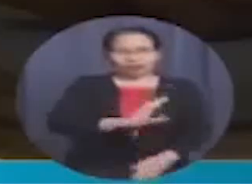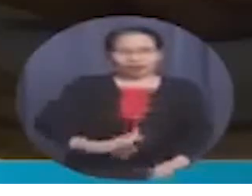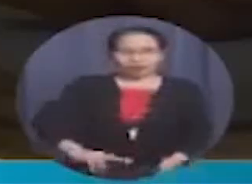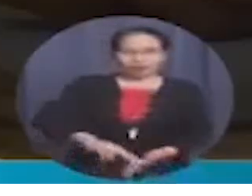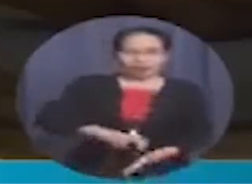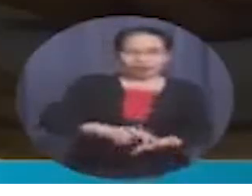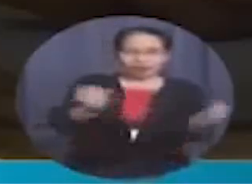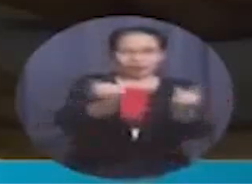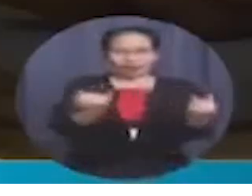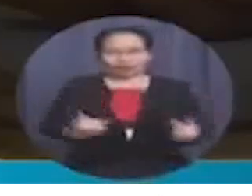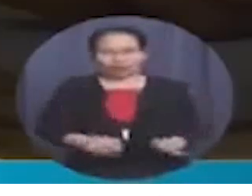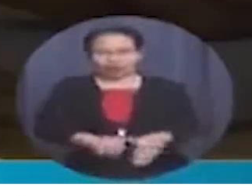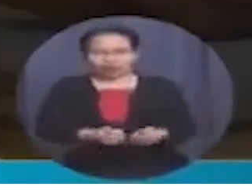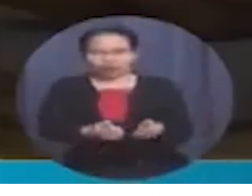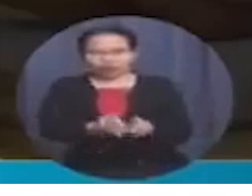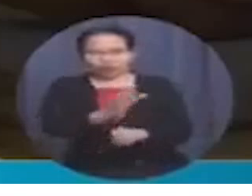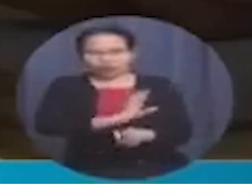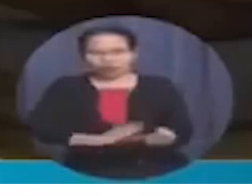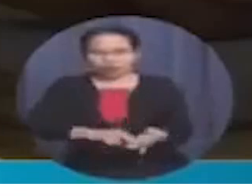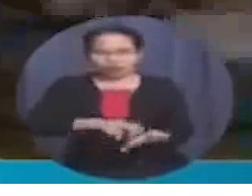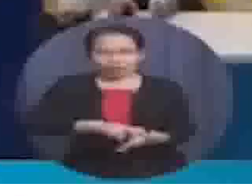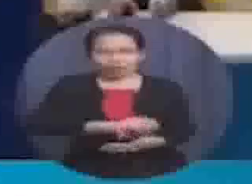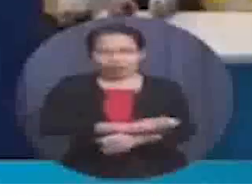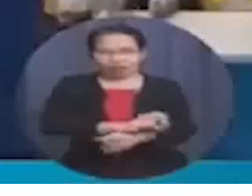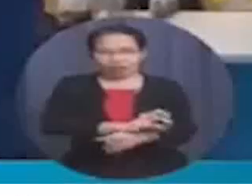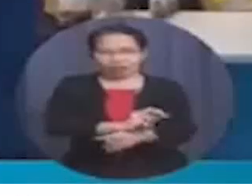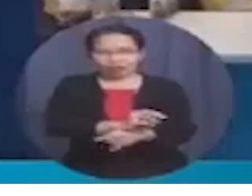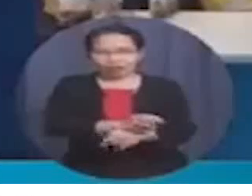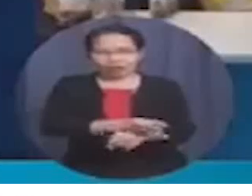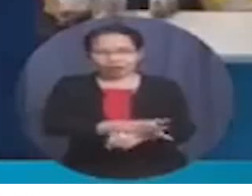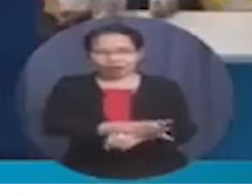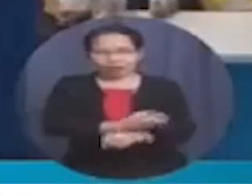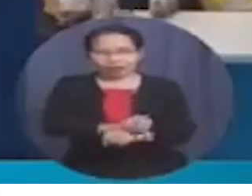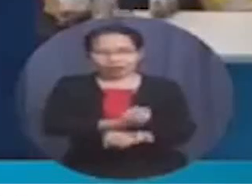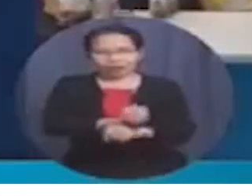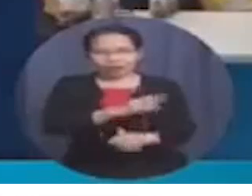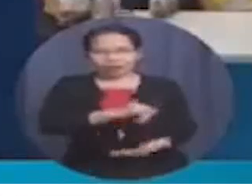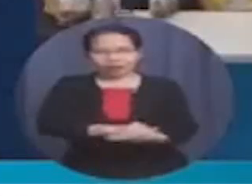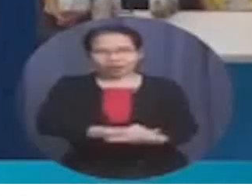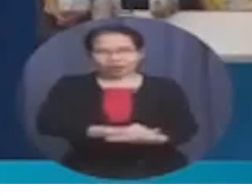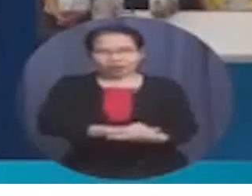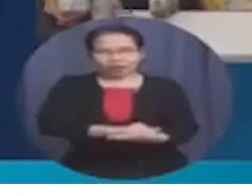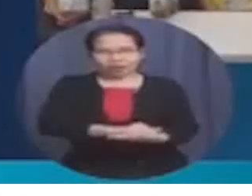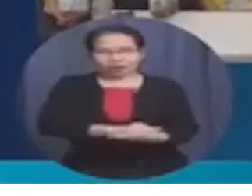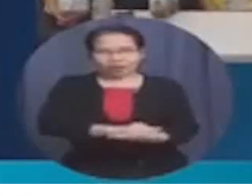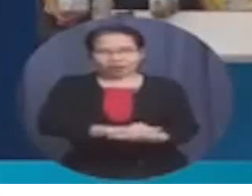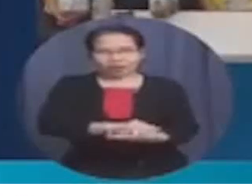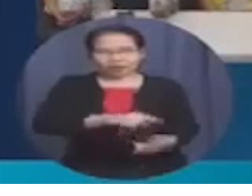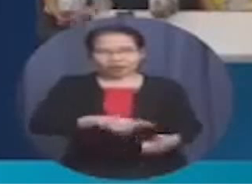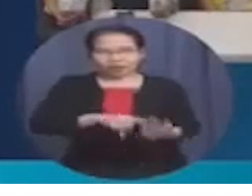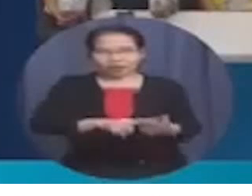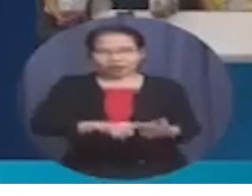nakaluhod ka sa Diyos-Diyosan. Nakaluhod ka sa simento, kahoy, bato. Oh, yan. Yan naman, kapatid. Kaya